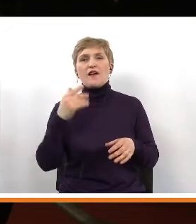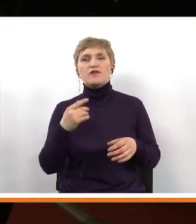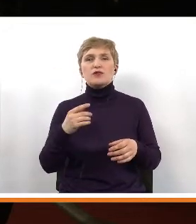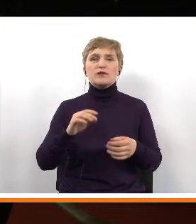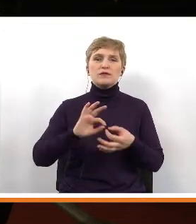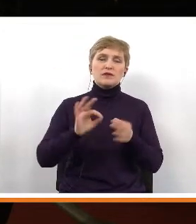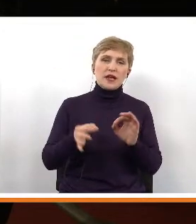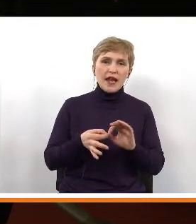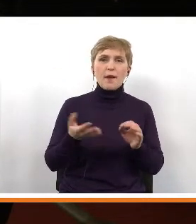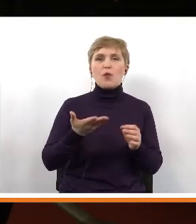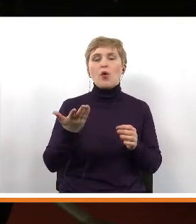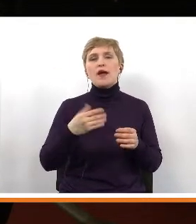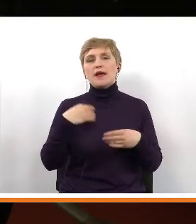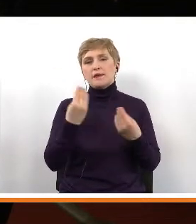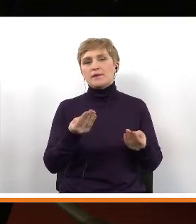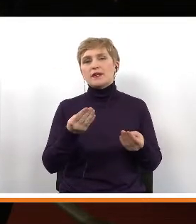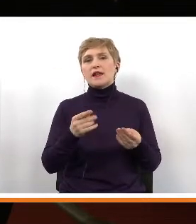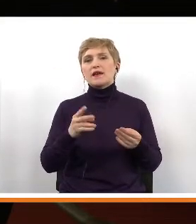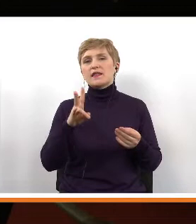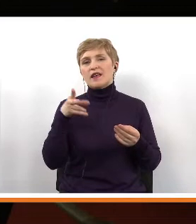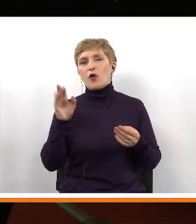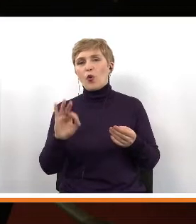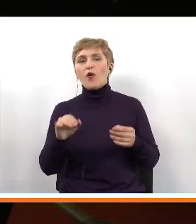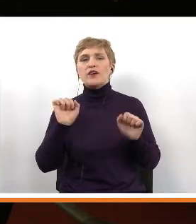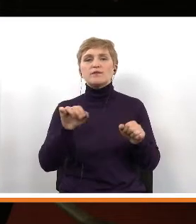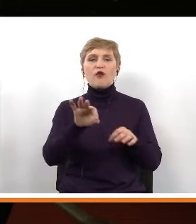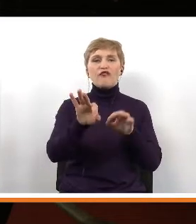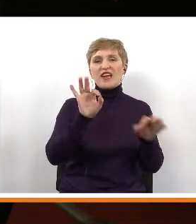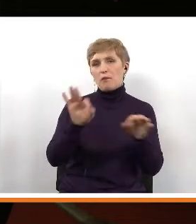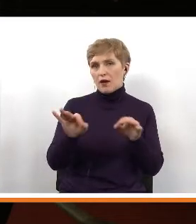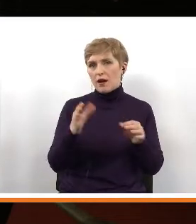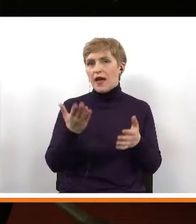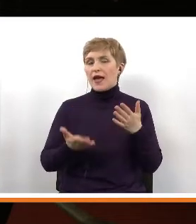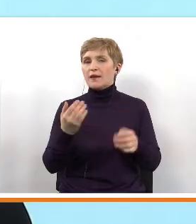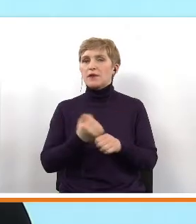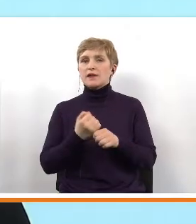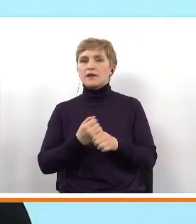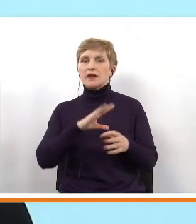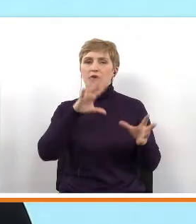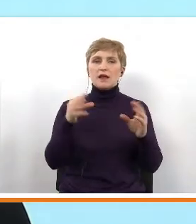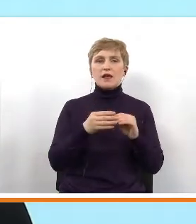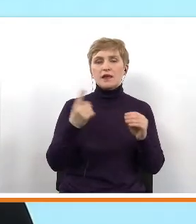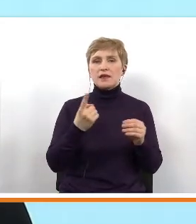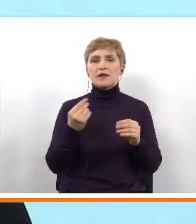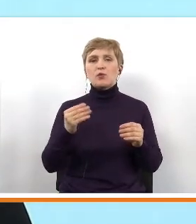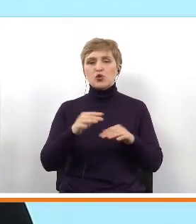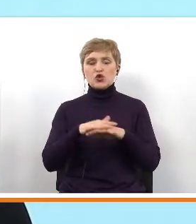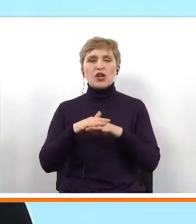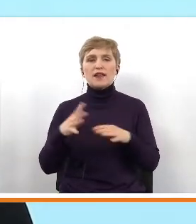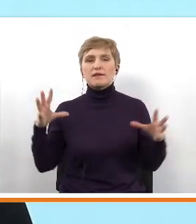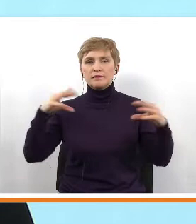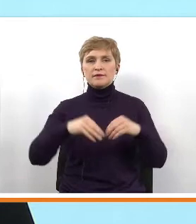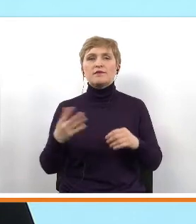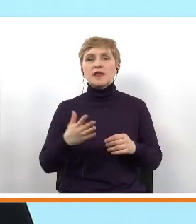предоставить некоммерческими организациями возможность выбора. Мы либо делаем единый консолидированный бюджет, и часть,